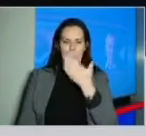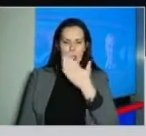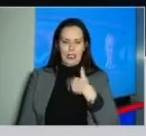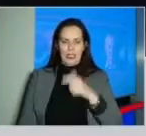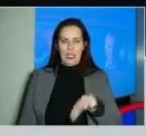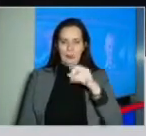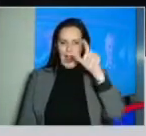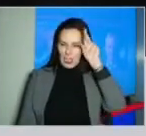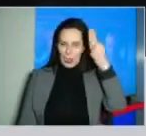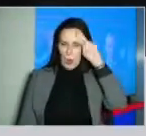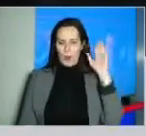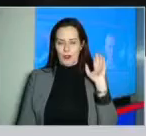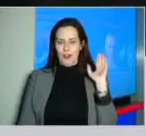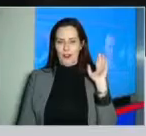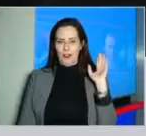צריכה להצביע ליכוד.